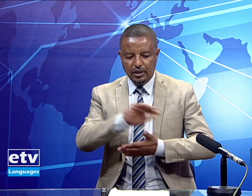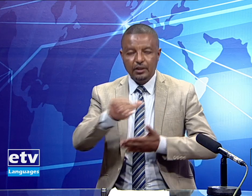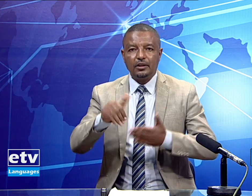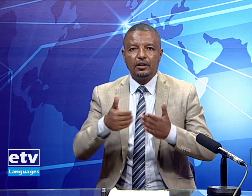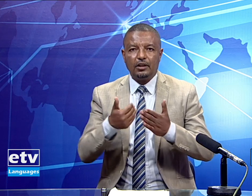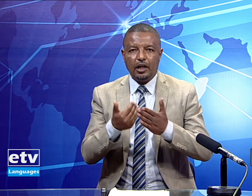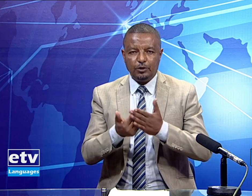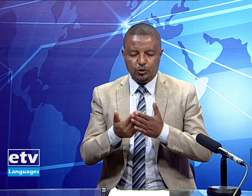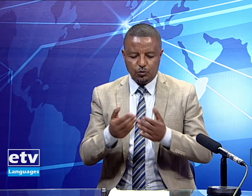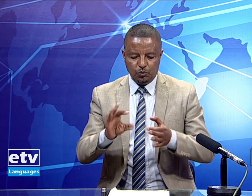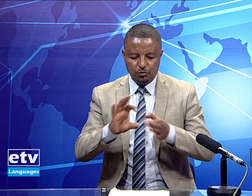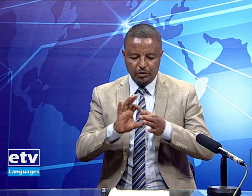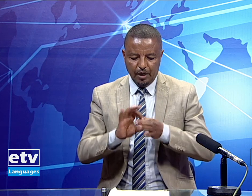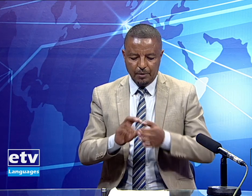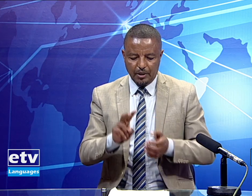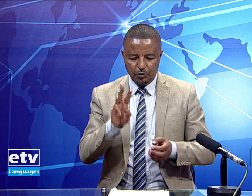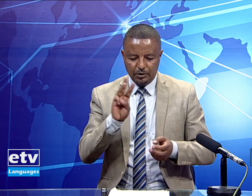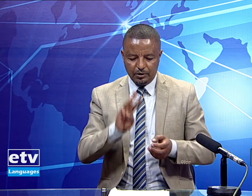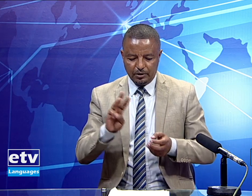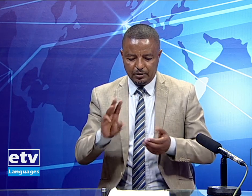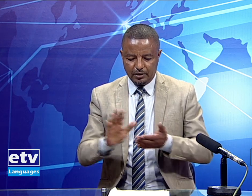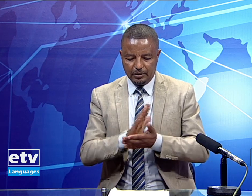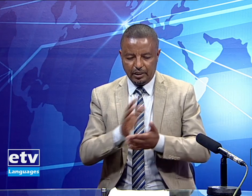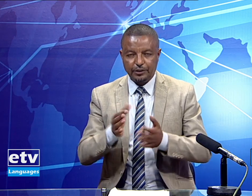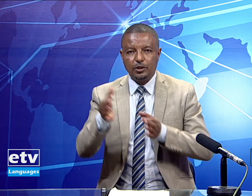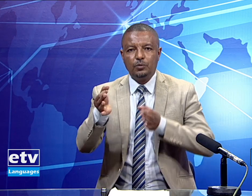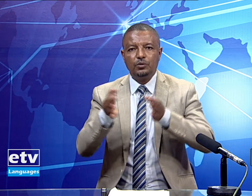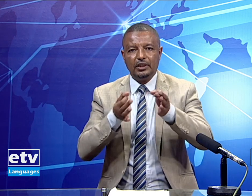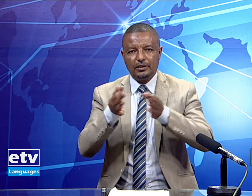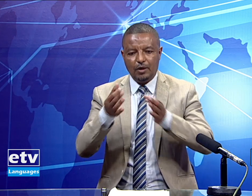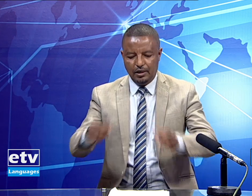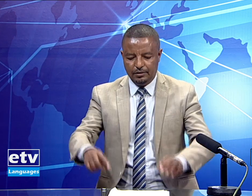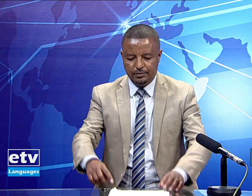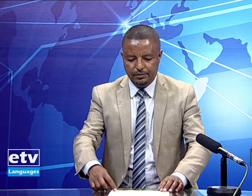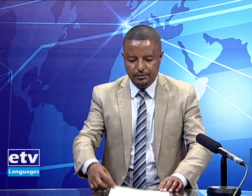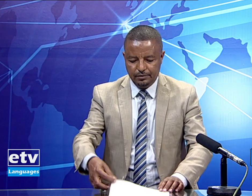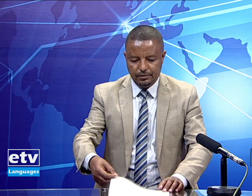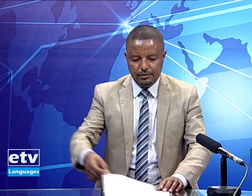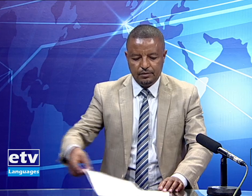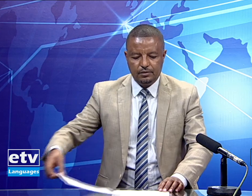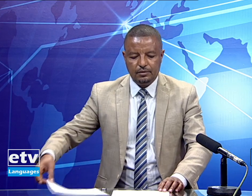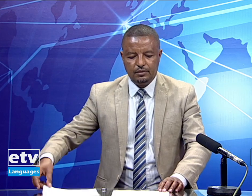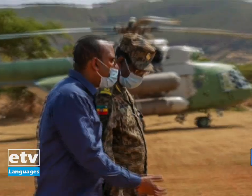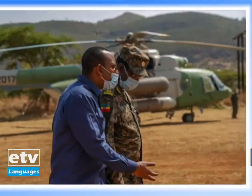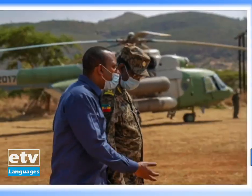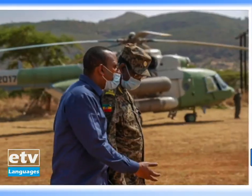መመልከታቸውን ጠቅላይ ሚኒስትሩ በማህበራዊ ትስስር ገጻቸው ገልጸዋል።